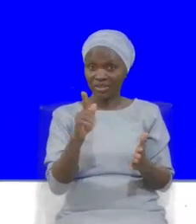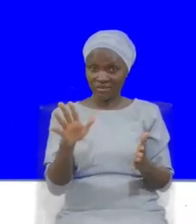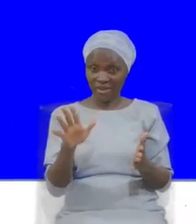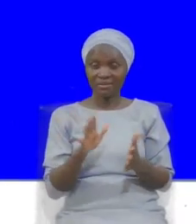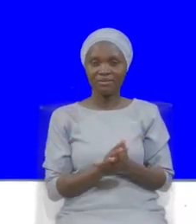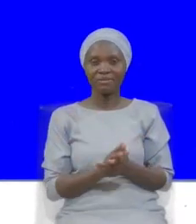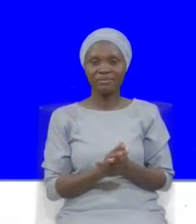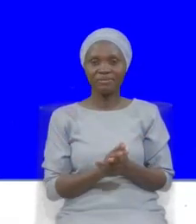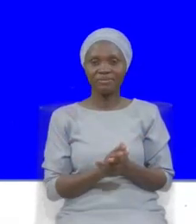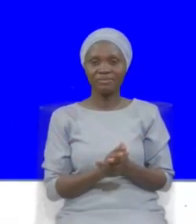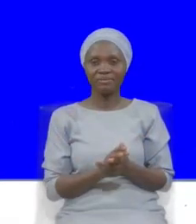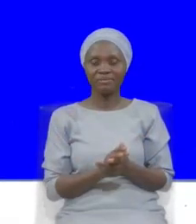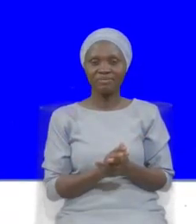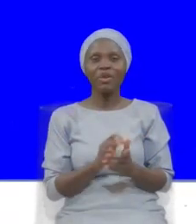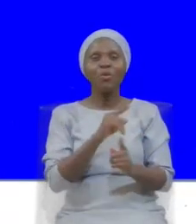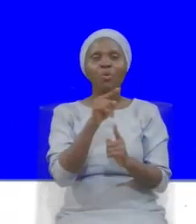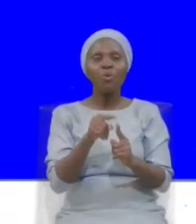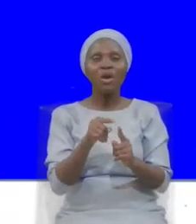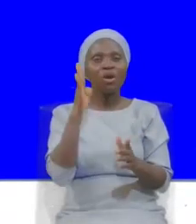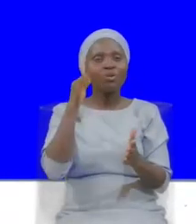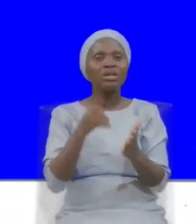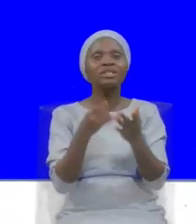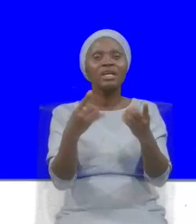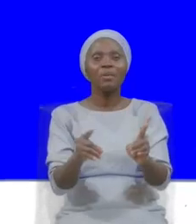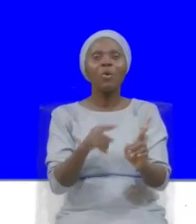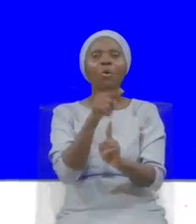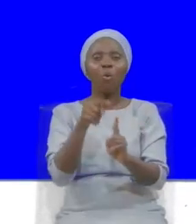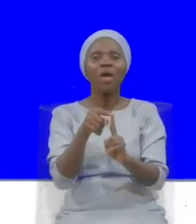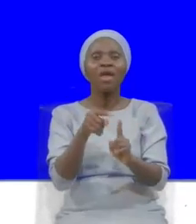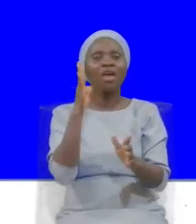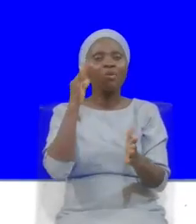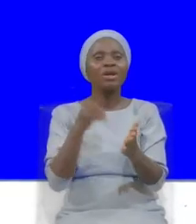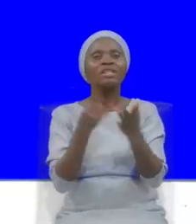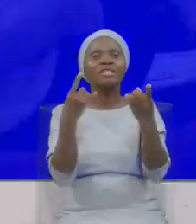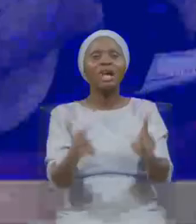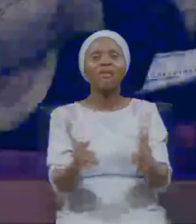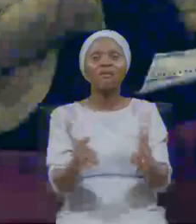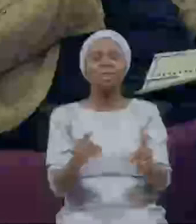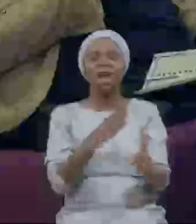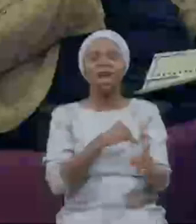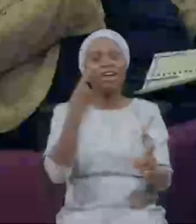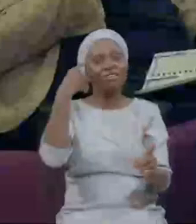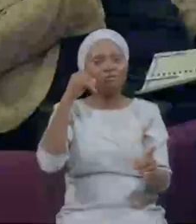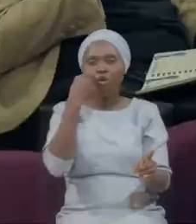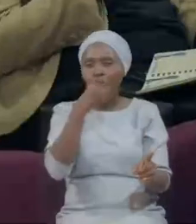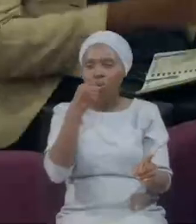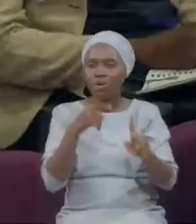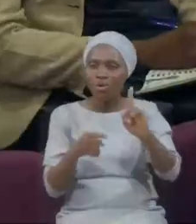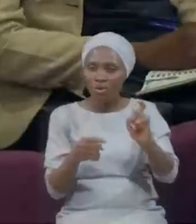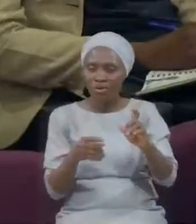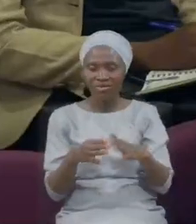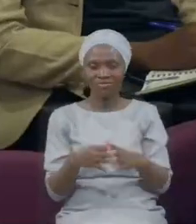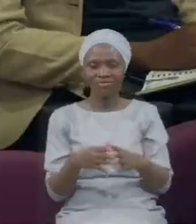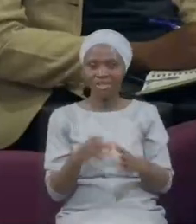Verset 25. Quand est-ce que ceci sera accompli? Pour qui cela sera-t-il